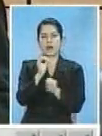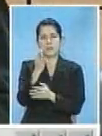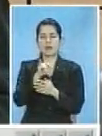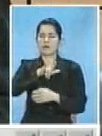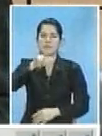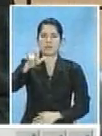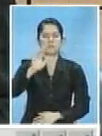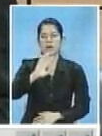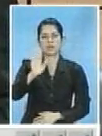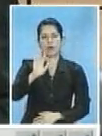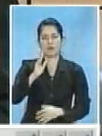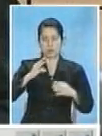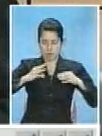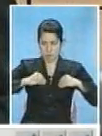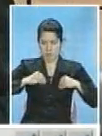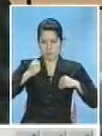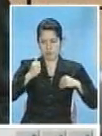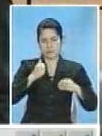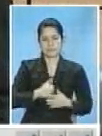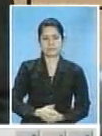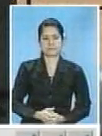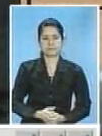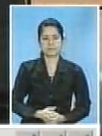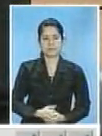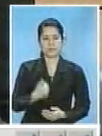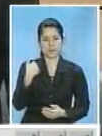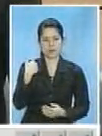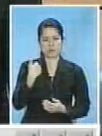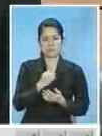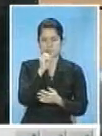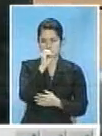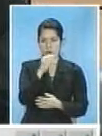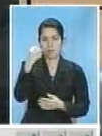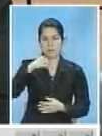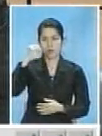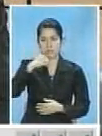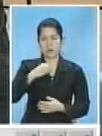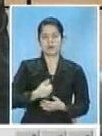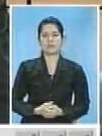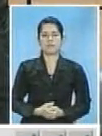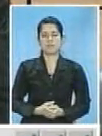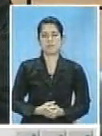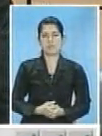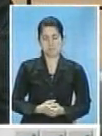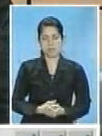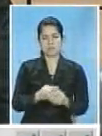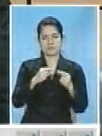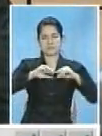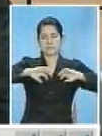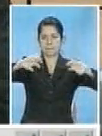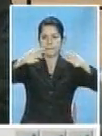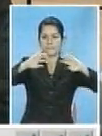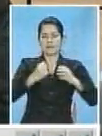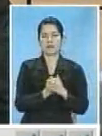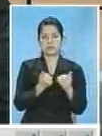ไปอีกเรื่องนึงฮะท่านมายืนยันตลอดเวลาครับว่าทาง BOI ก็ตามรัฐบาลก็ตามกำลังจะส